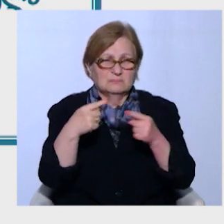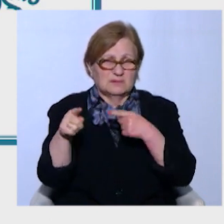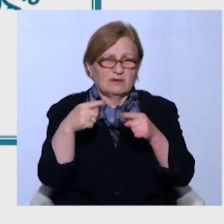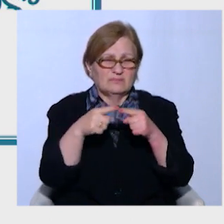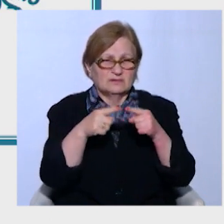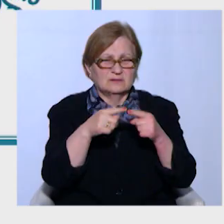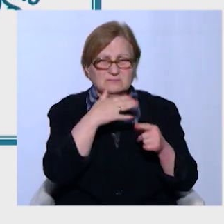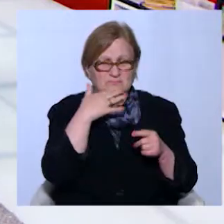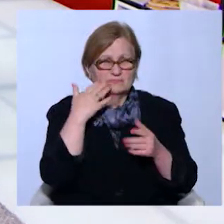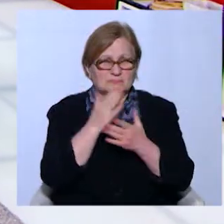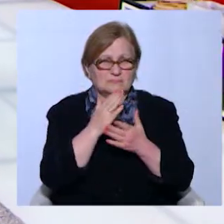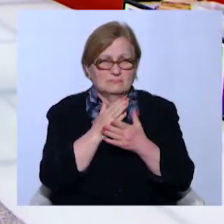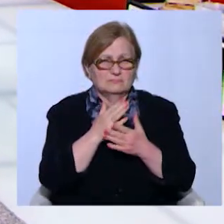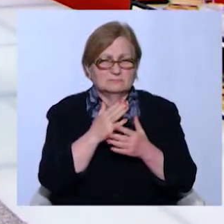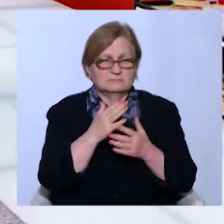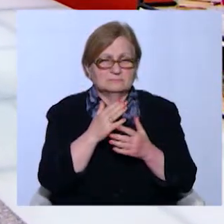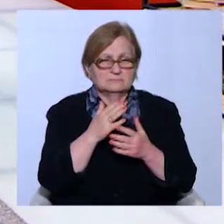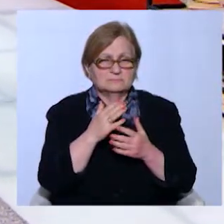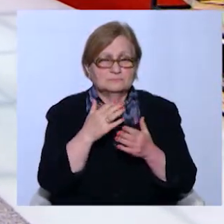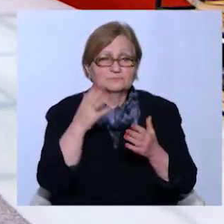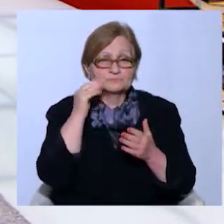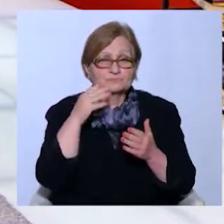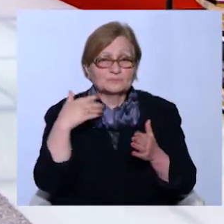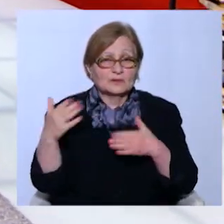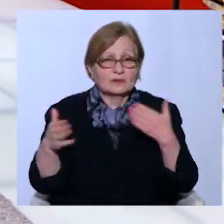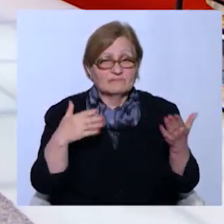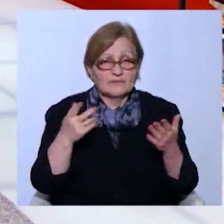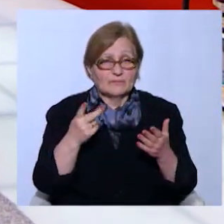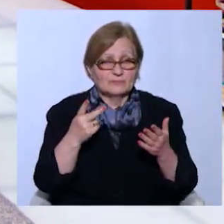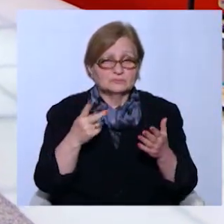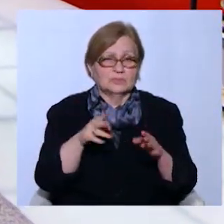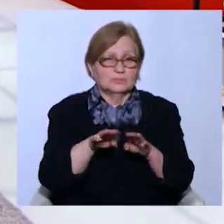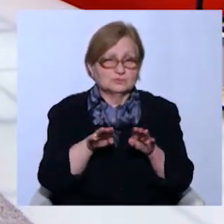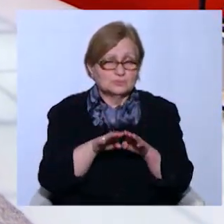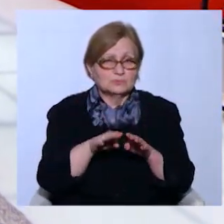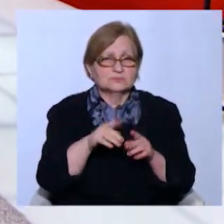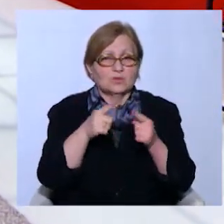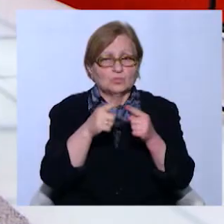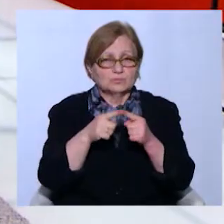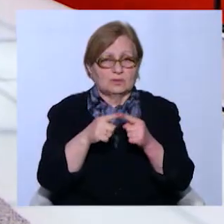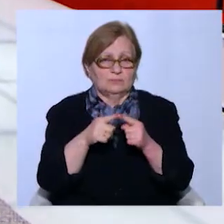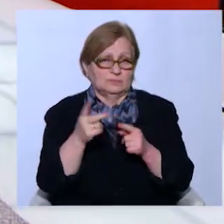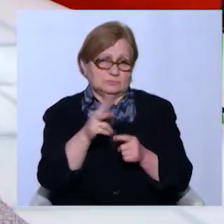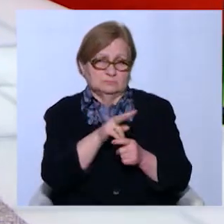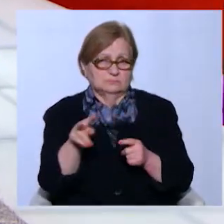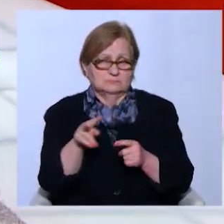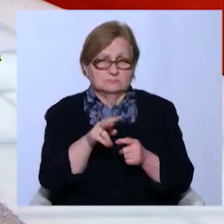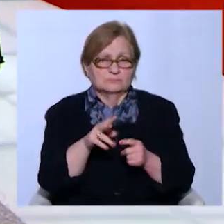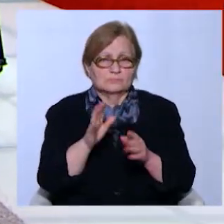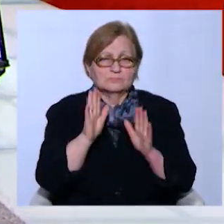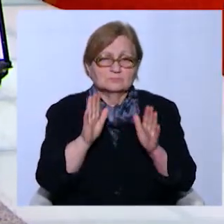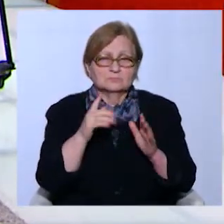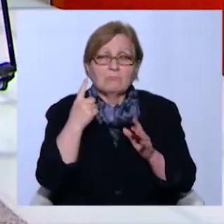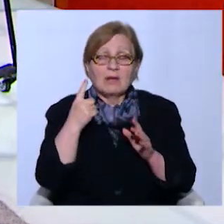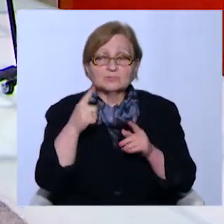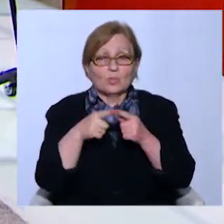ვიტყვილო წესიერია, უნდა ვთქვათ, რომ რომლის გვერდები უნდა იყოს ტოლი და კუთხეების ტოლი უნდა იყოს აუცილებლად. მარტო გვერდების ან კუთხეების ტოლობა არ